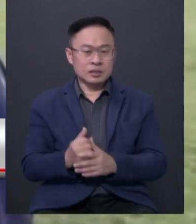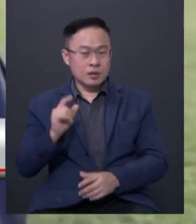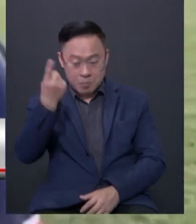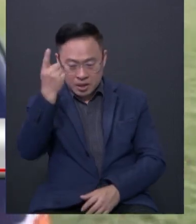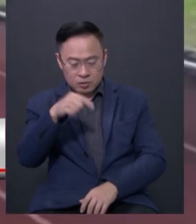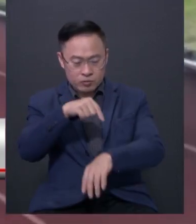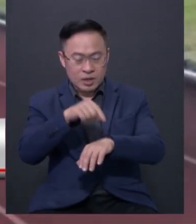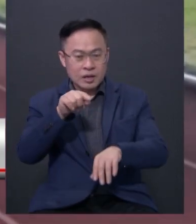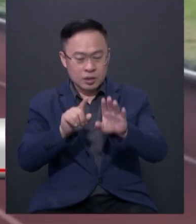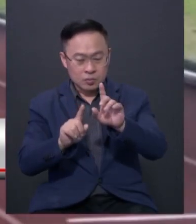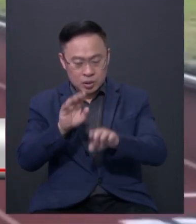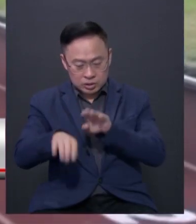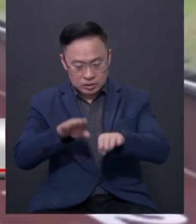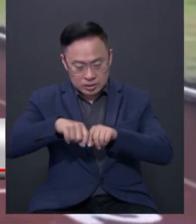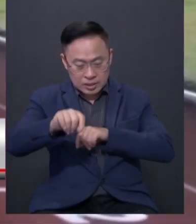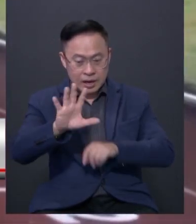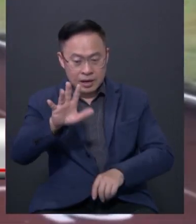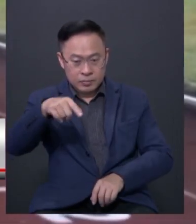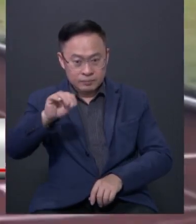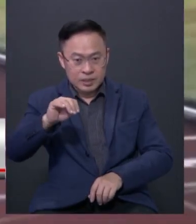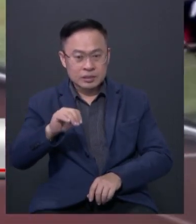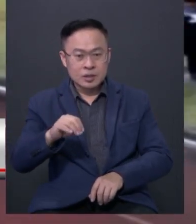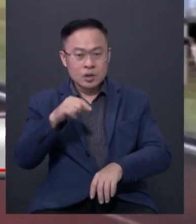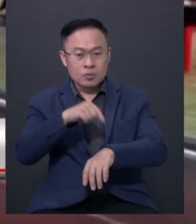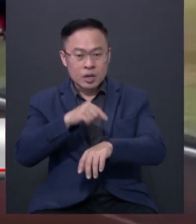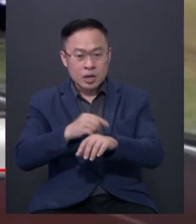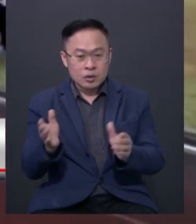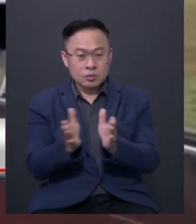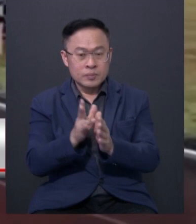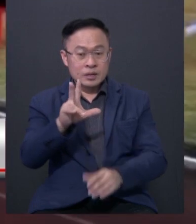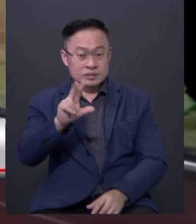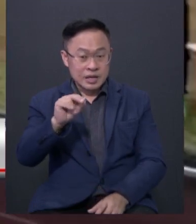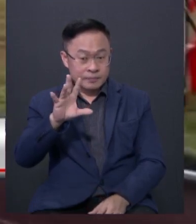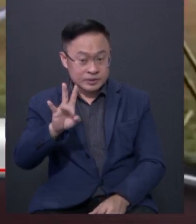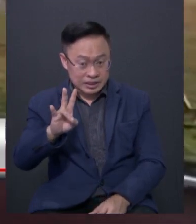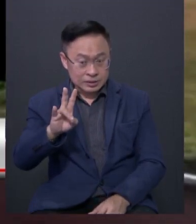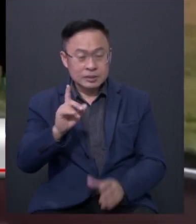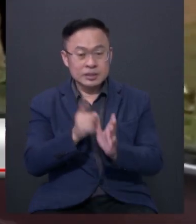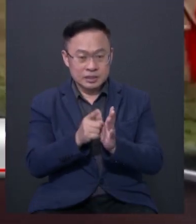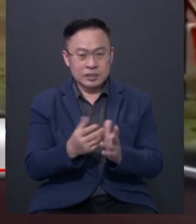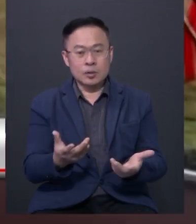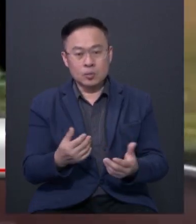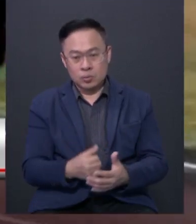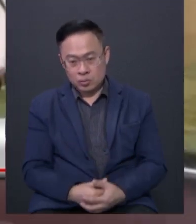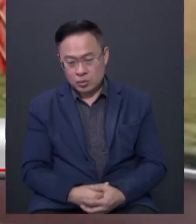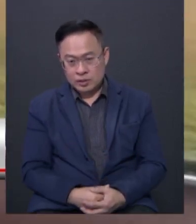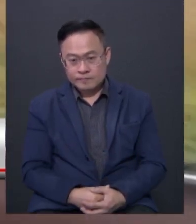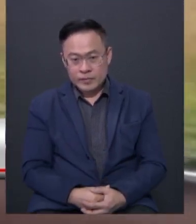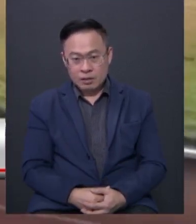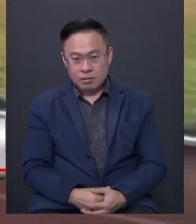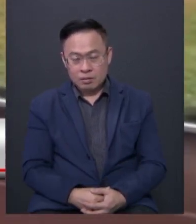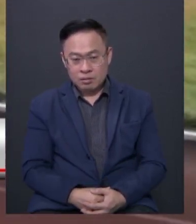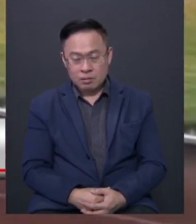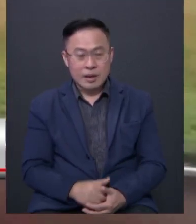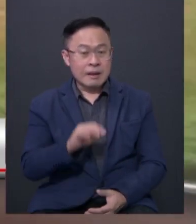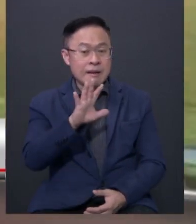ใช่งานง่าย ใช่ นี่ดูสิ คุณ5โล37เราวิ่งบางทียังเกิน37